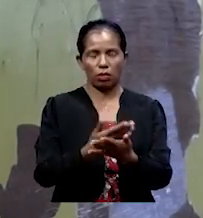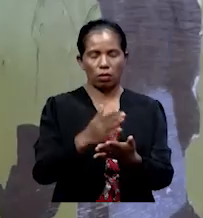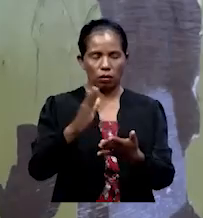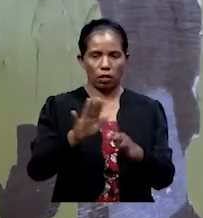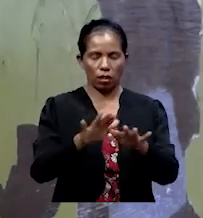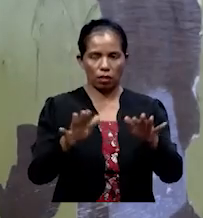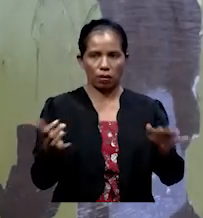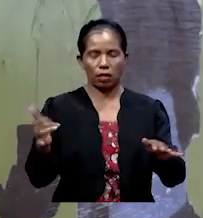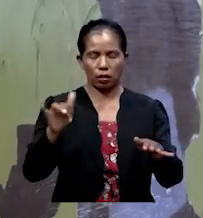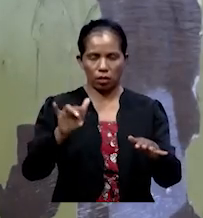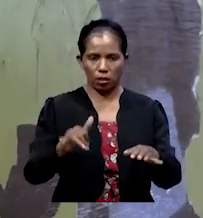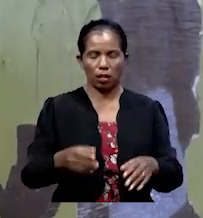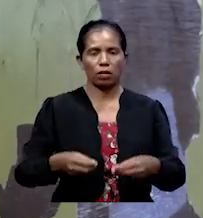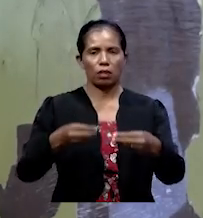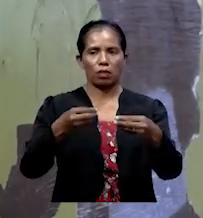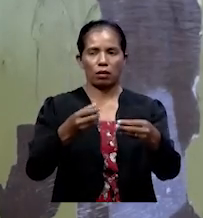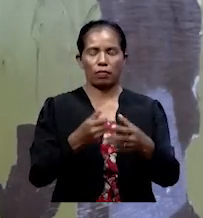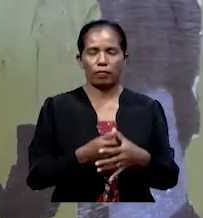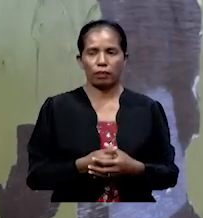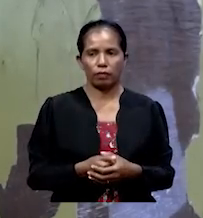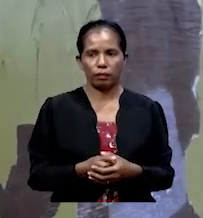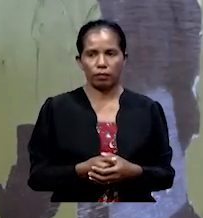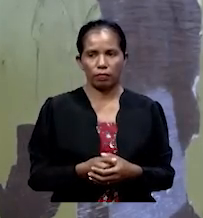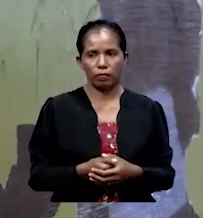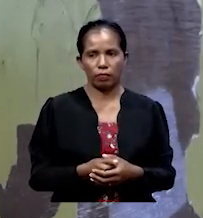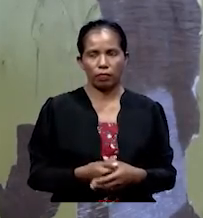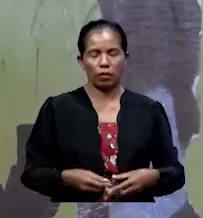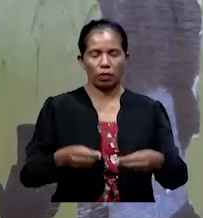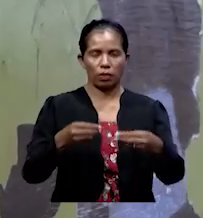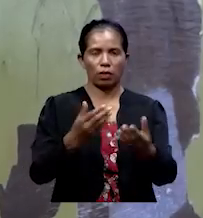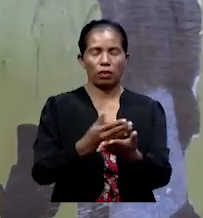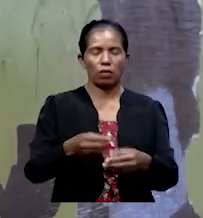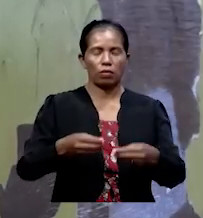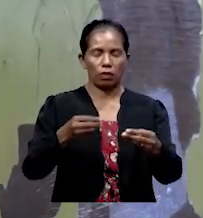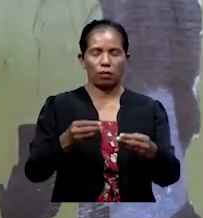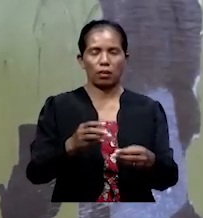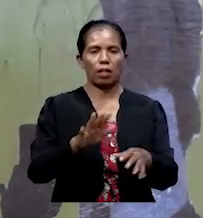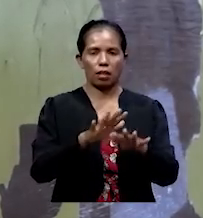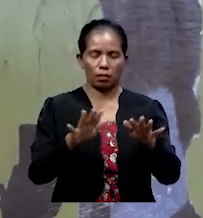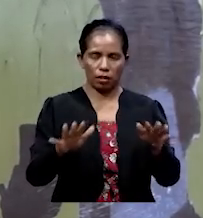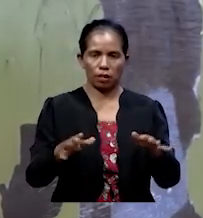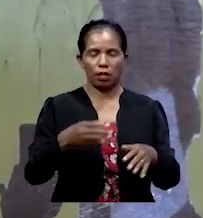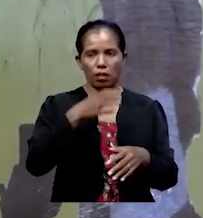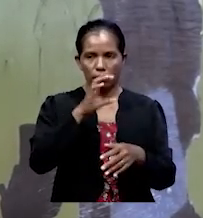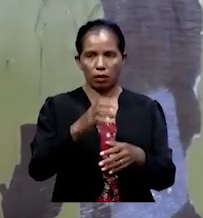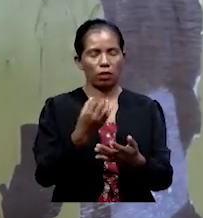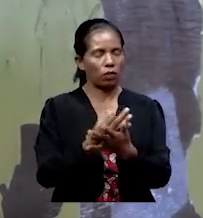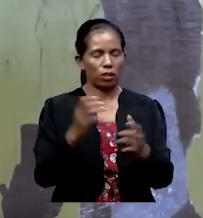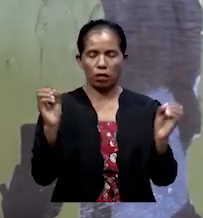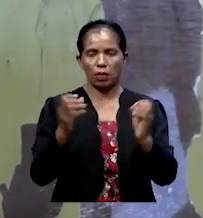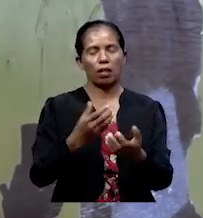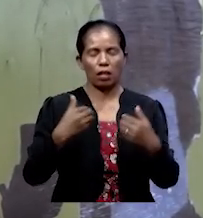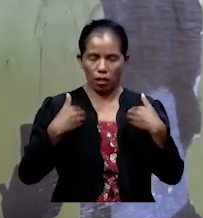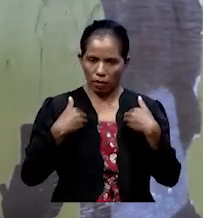be buat sira ne Pansa be kontrol jo sira ne mai fo ba sira emo. Ta no san ma hola la ia kan